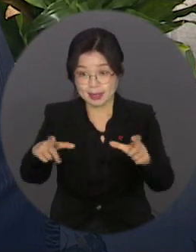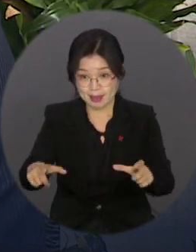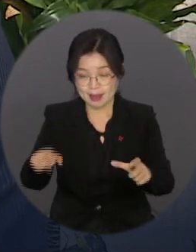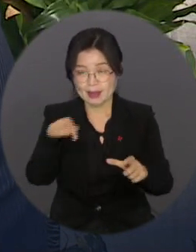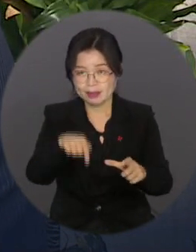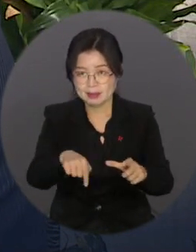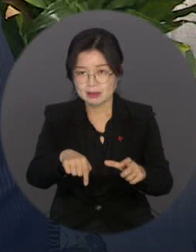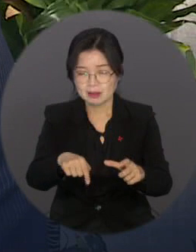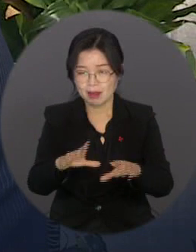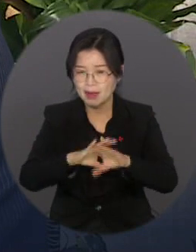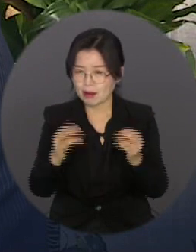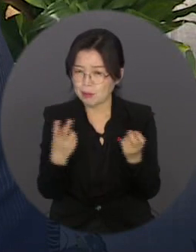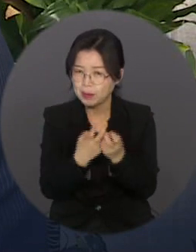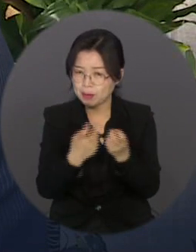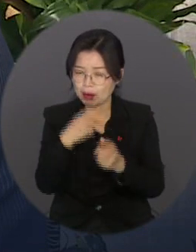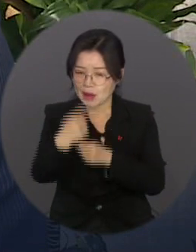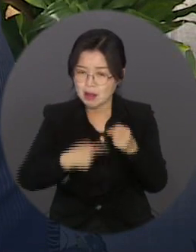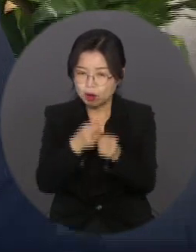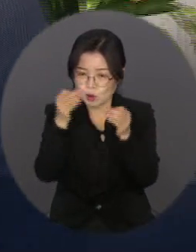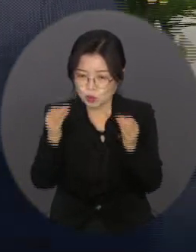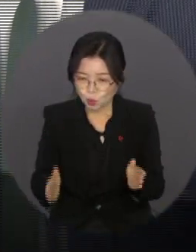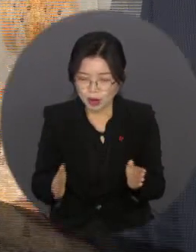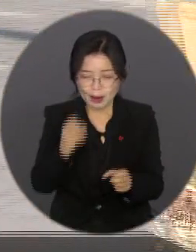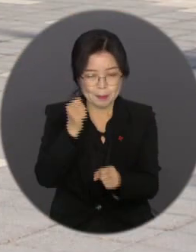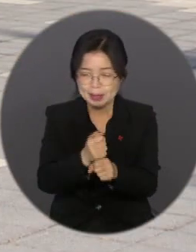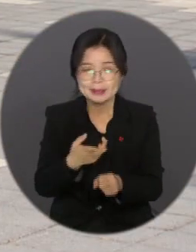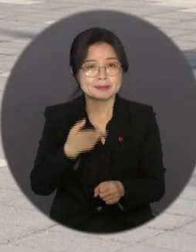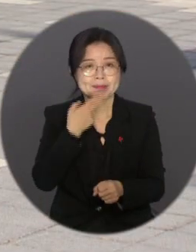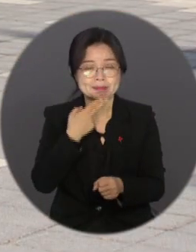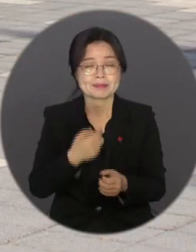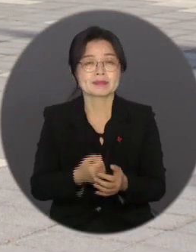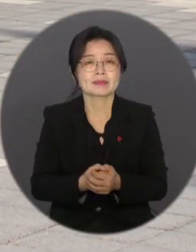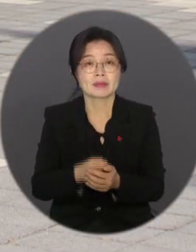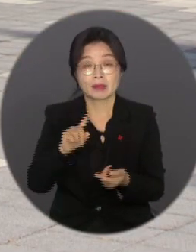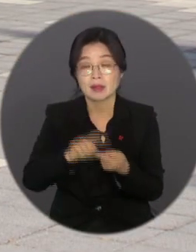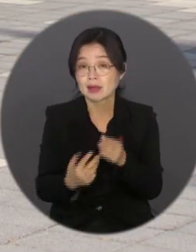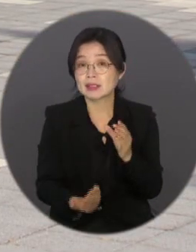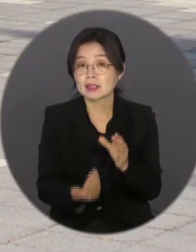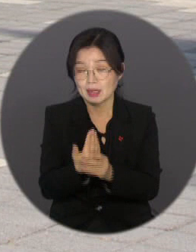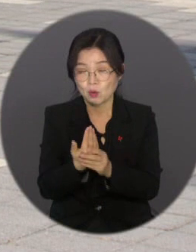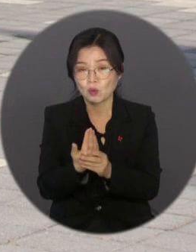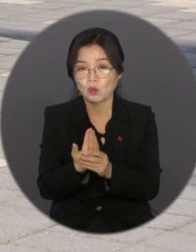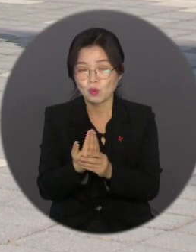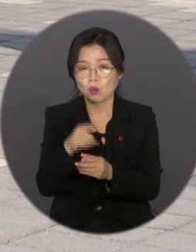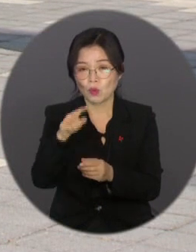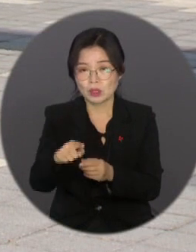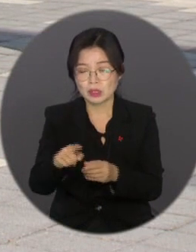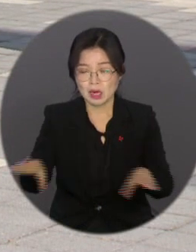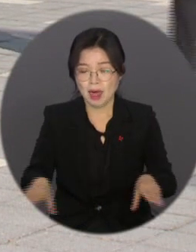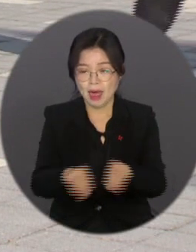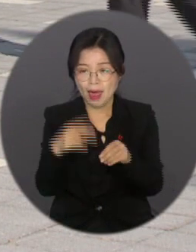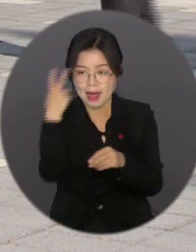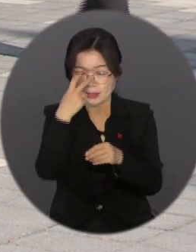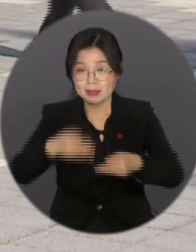대한 대안이 사실상 1년 동안 만들어 놓은 게 없다. 잇따른 대형 사고로 컨트롤타워를 만들겠다던 광주시. 하지만